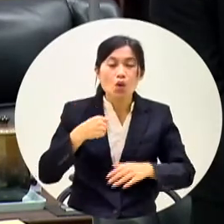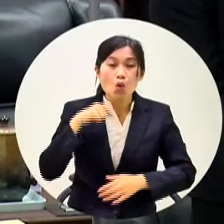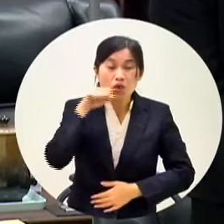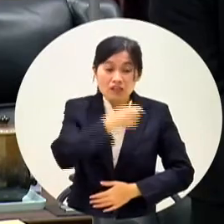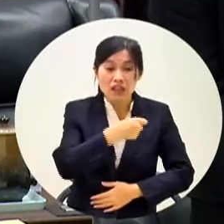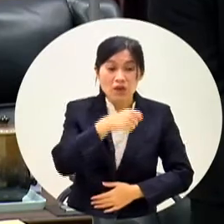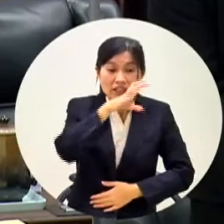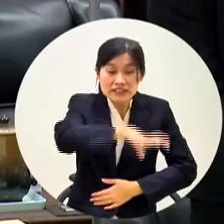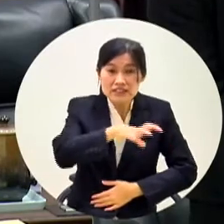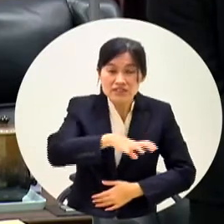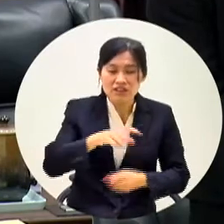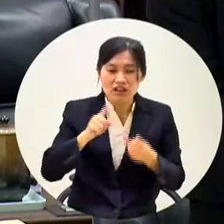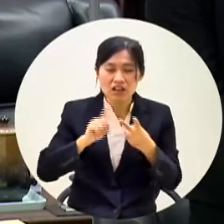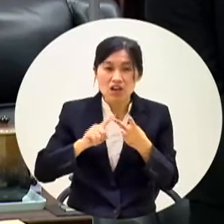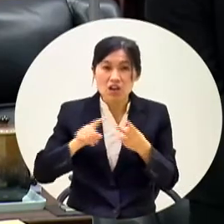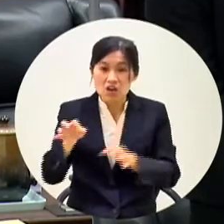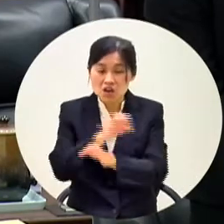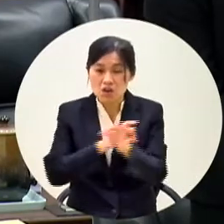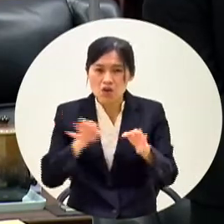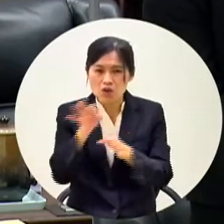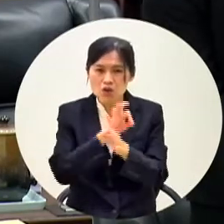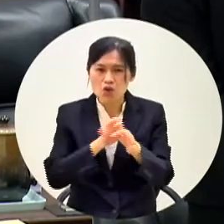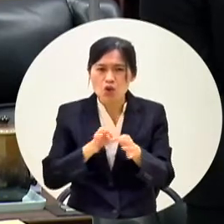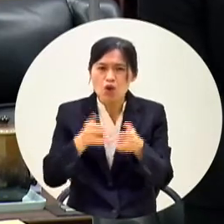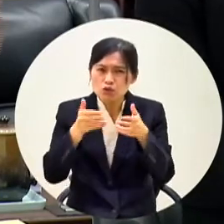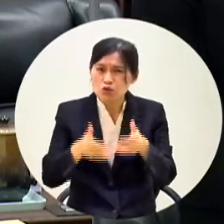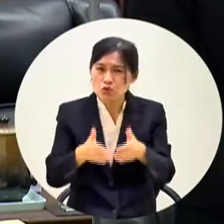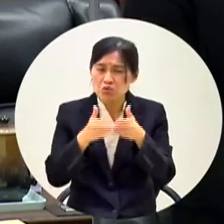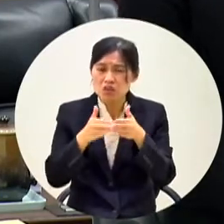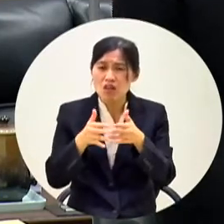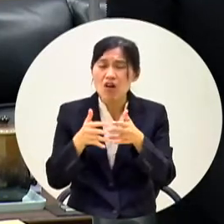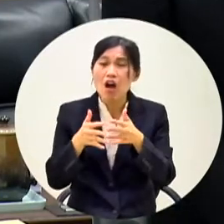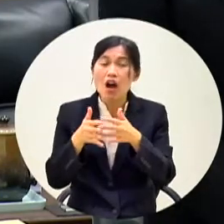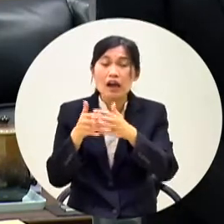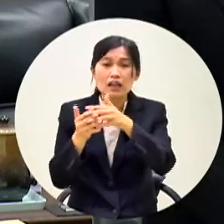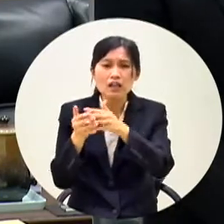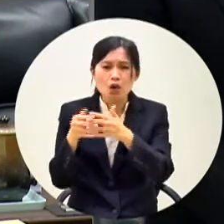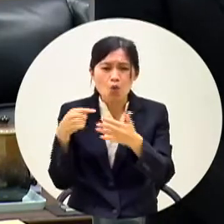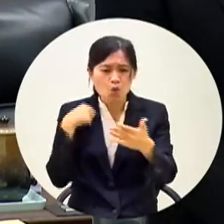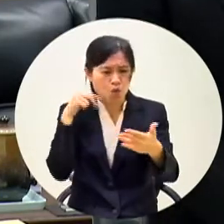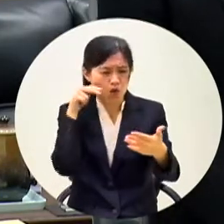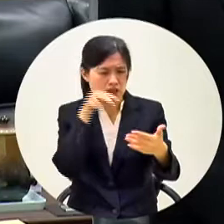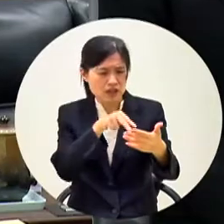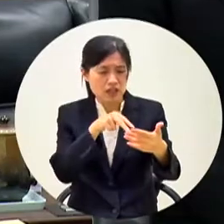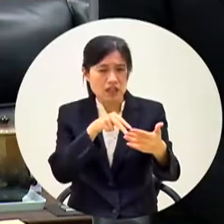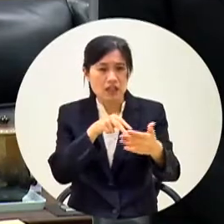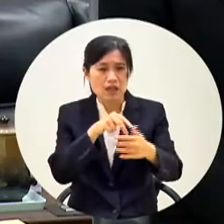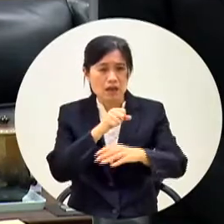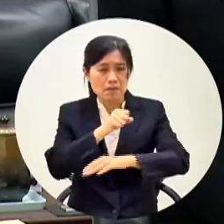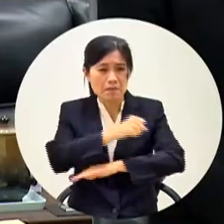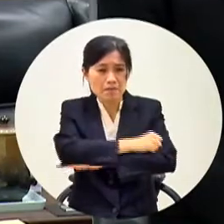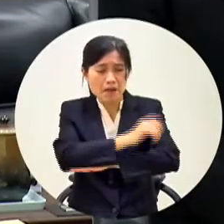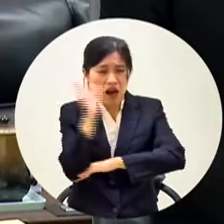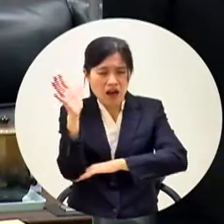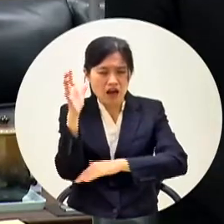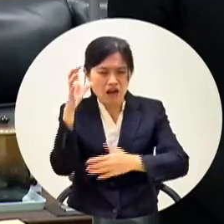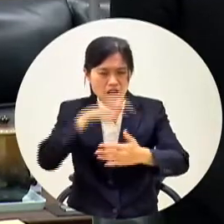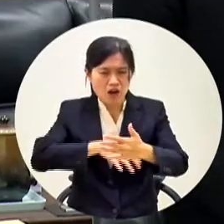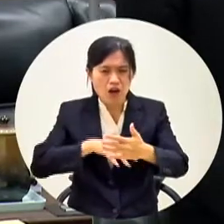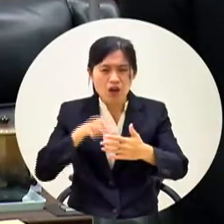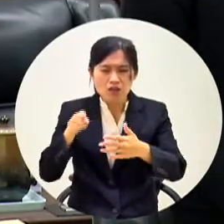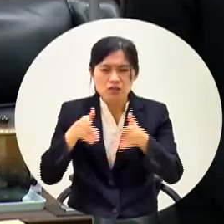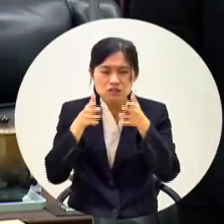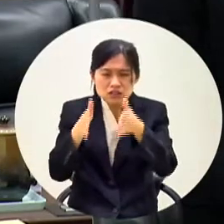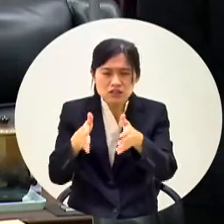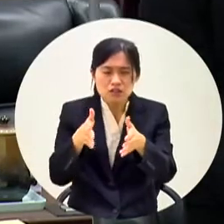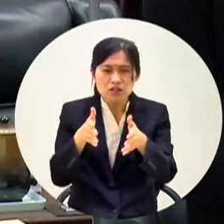是整个全球供应链一个很重要一个措施，所以 我看到这个报道里面在讲说，未来这个对话里面会针对我们台湾的